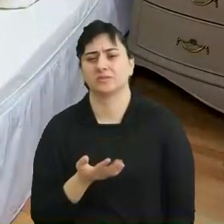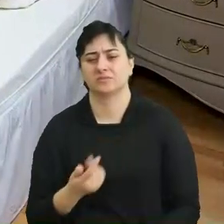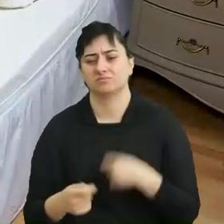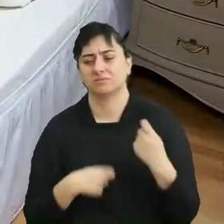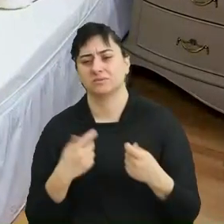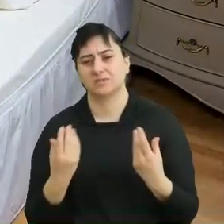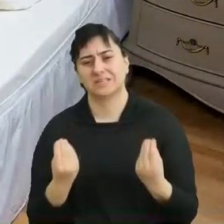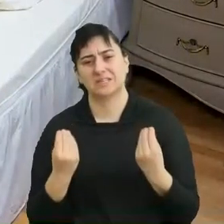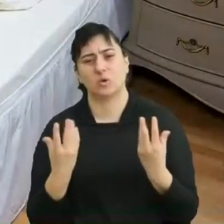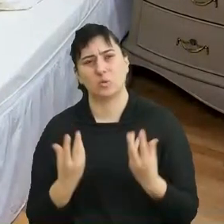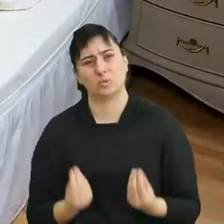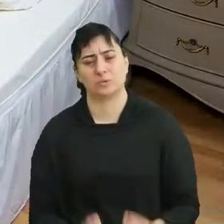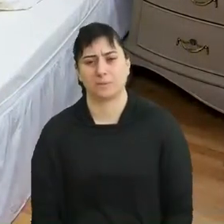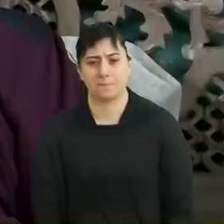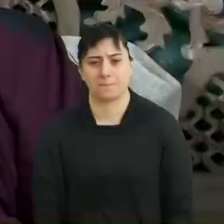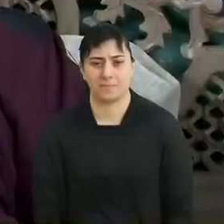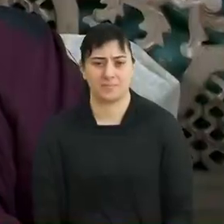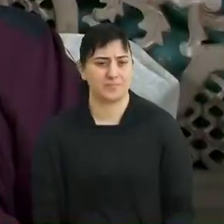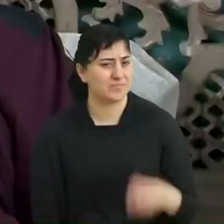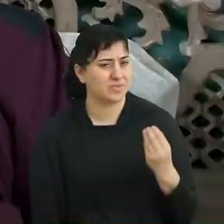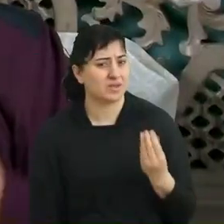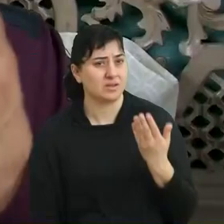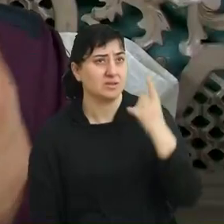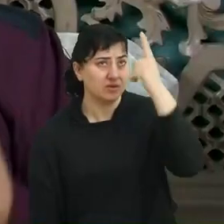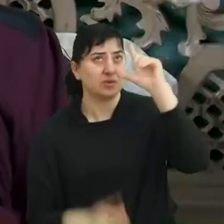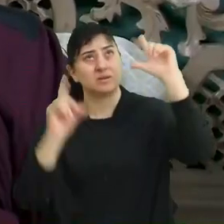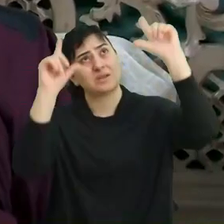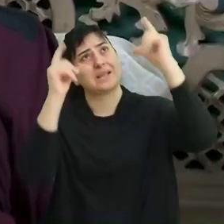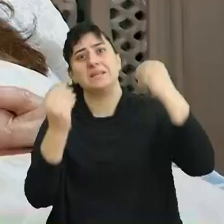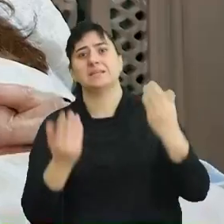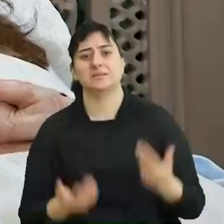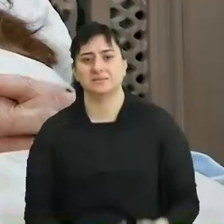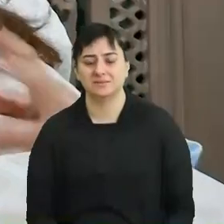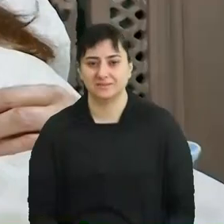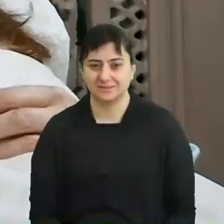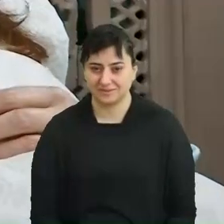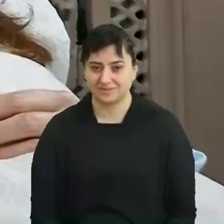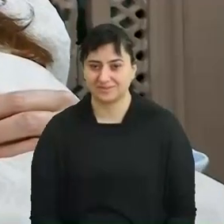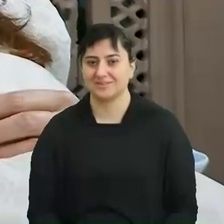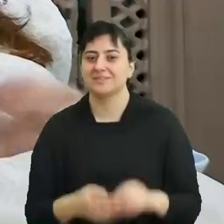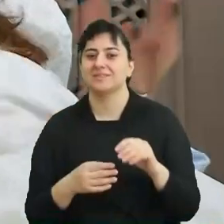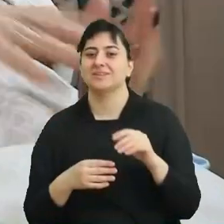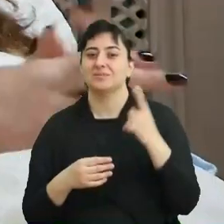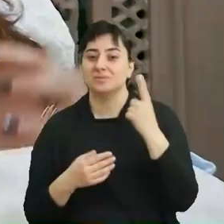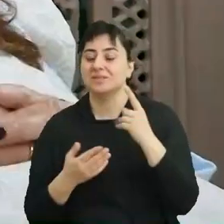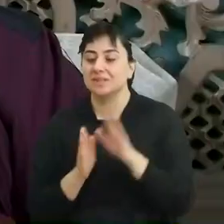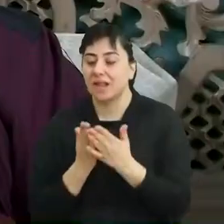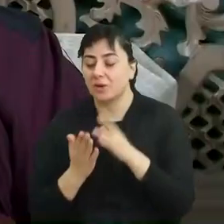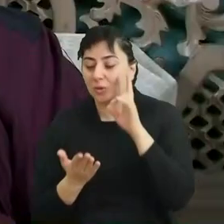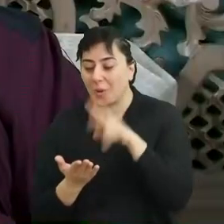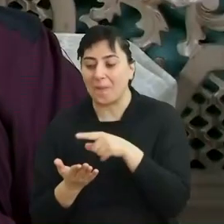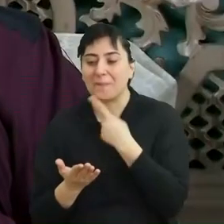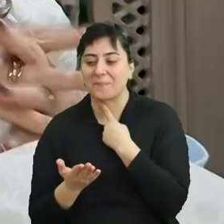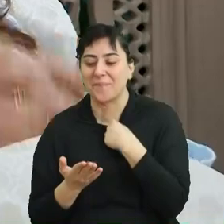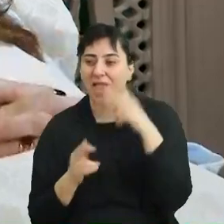Yani aslında iyi bile oldu biliyor musun? Nasıl yani? Tavanda delik olmasının neresi iyi? Şimdi dekorasyon dergisinde bir şey görmüştüm de